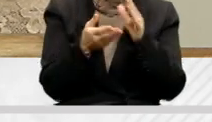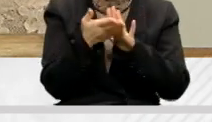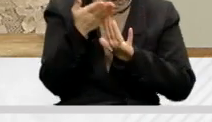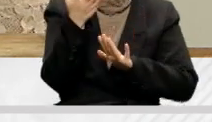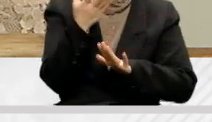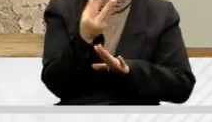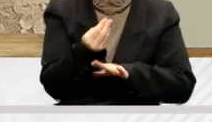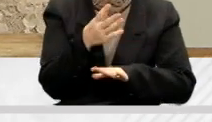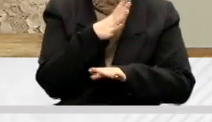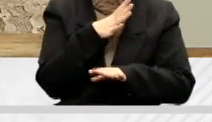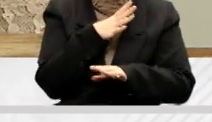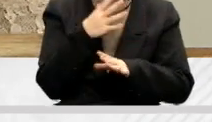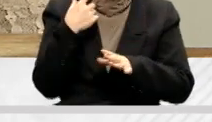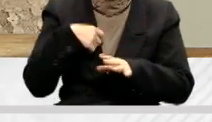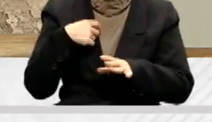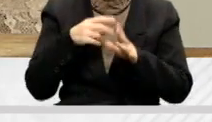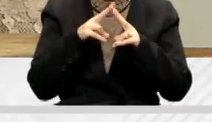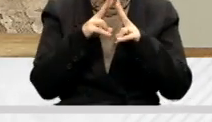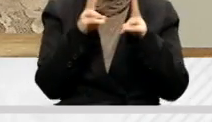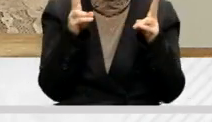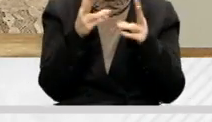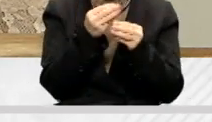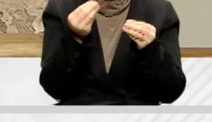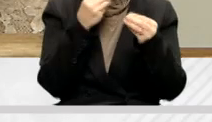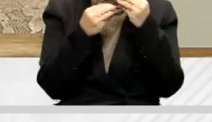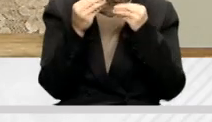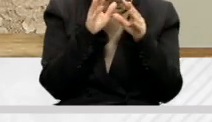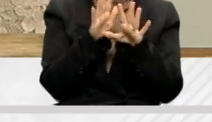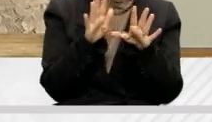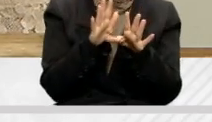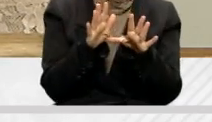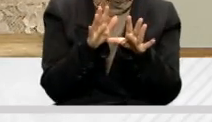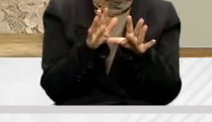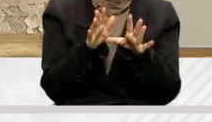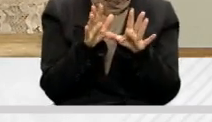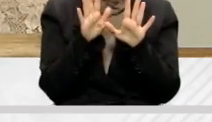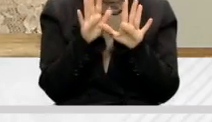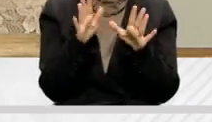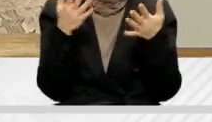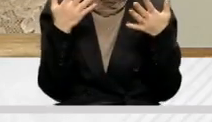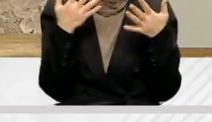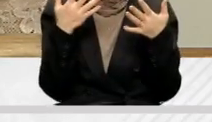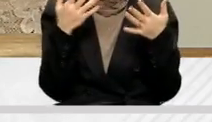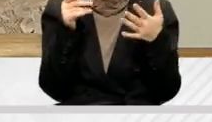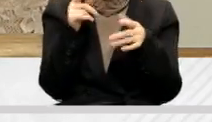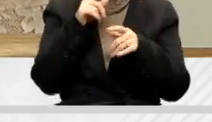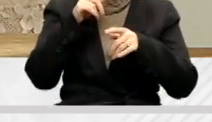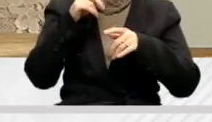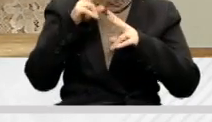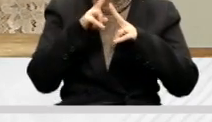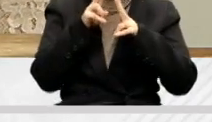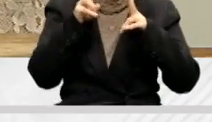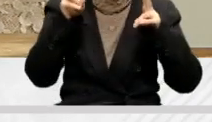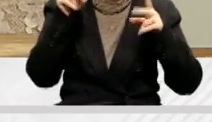vaziyette. Özellikle gündüz belki çok kaçırmamalarına, belki aşırı tüketmemelerine rağmen zaten gündüz o enerji homeostazını